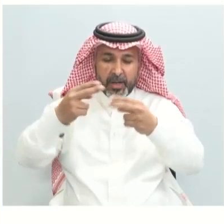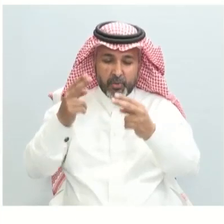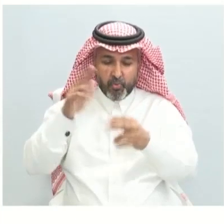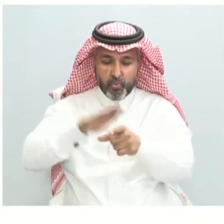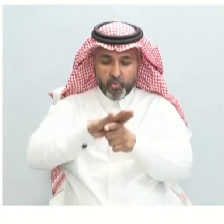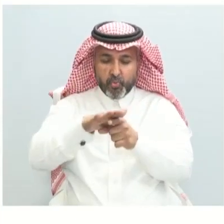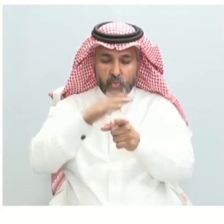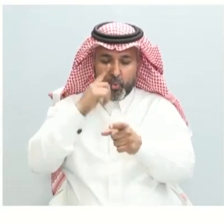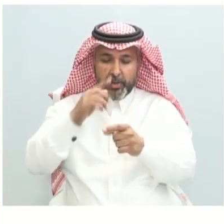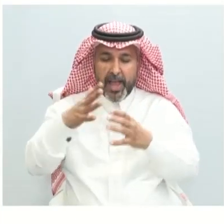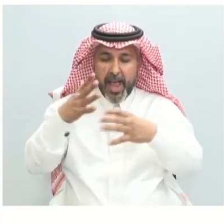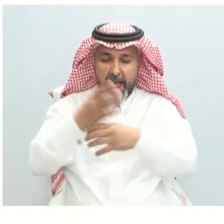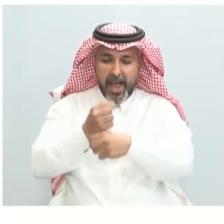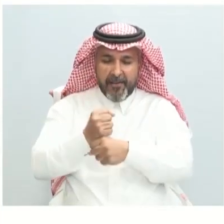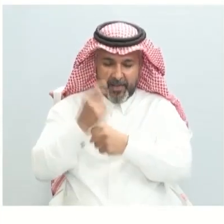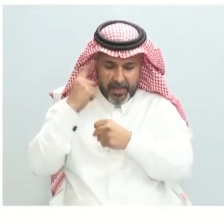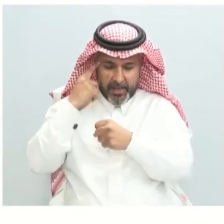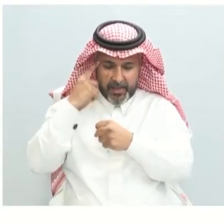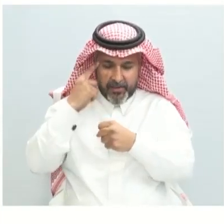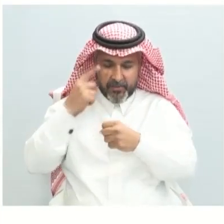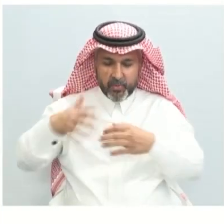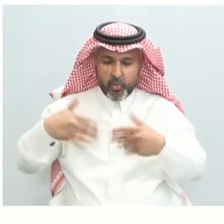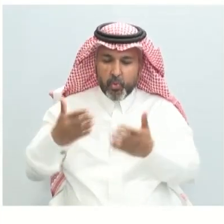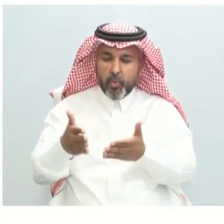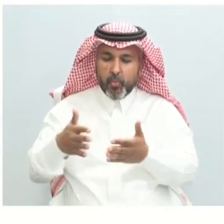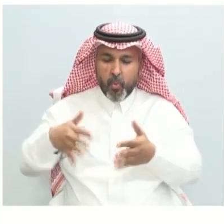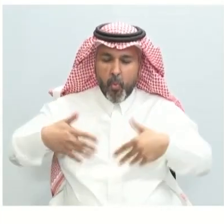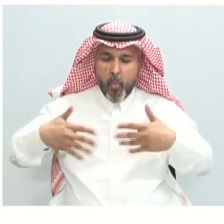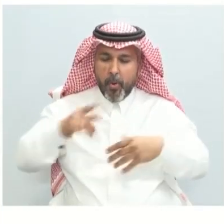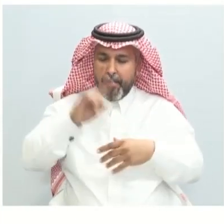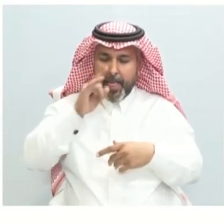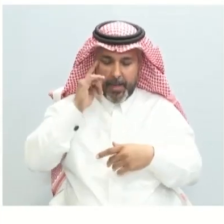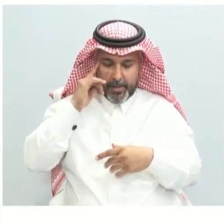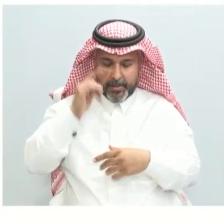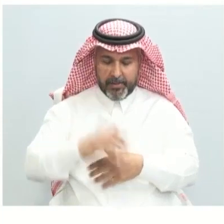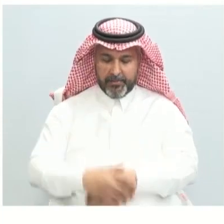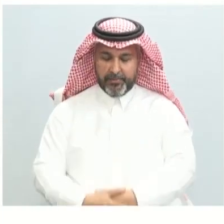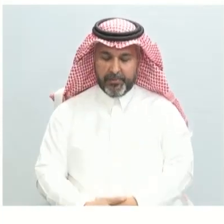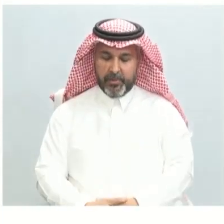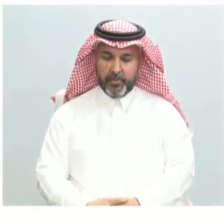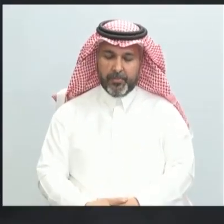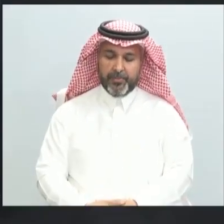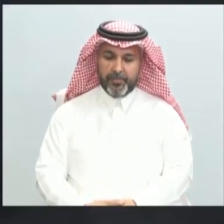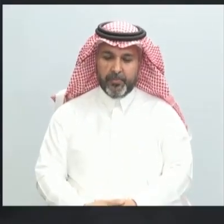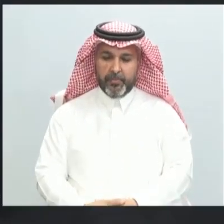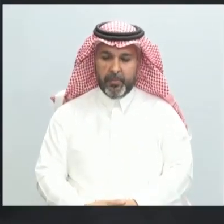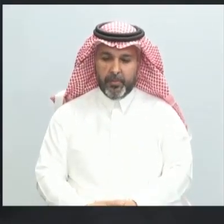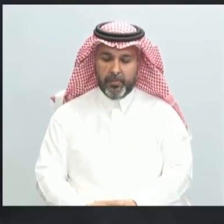انسان ان يضر في هذه المنجزات الافتخار باداء ابناء الوطن